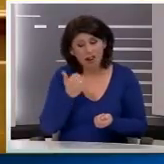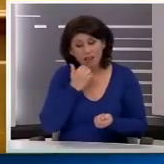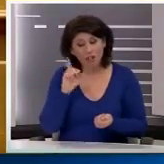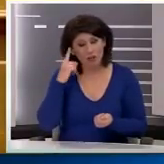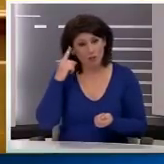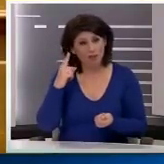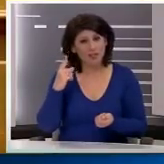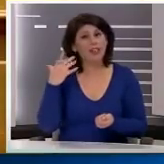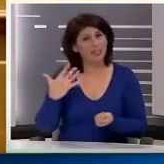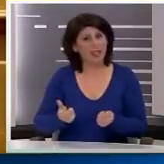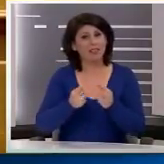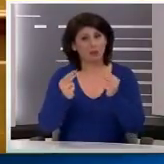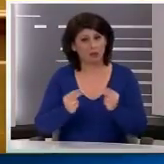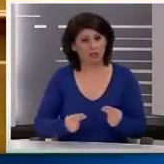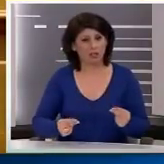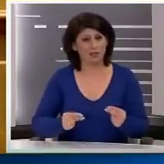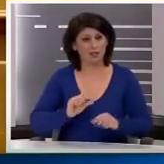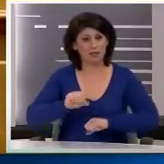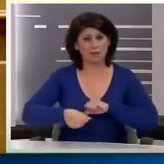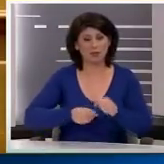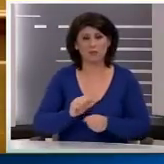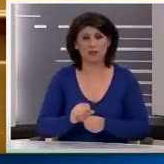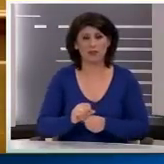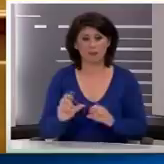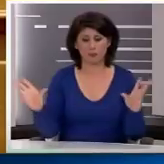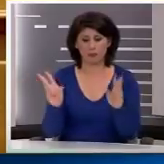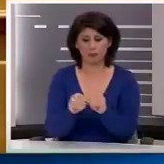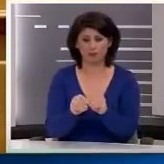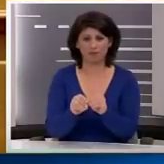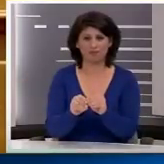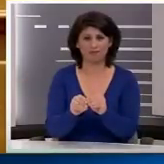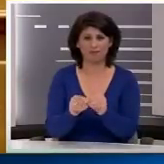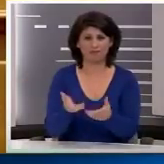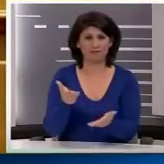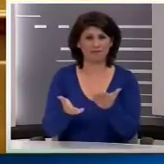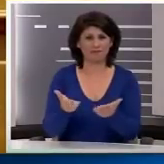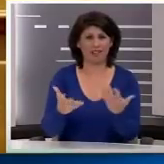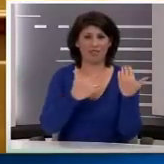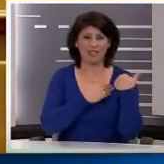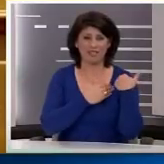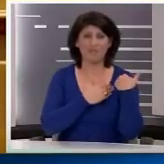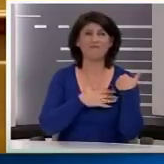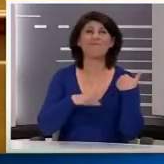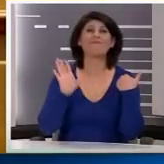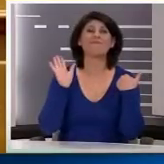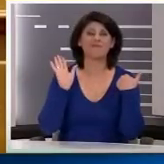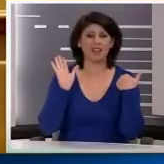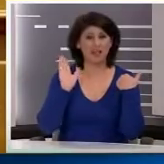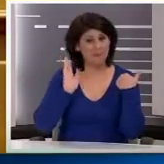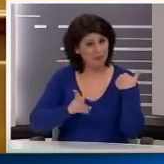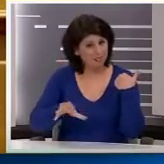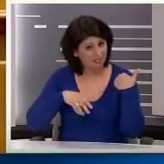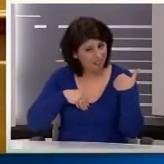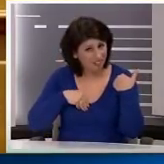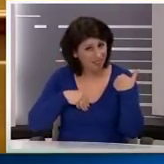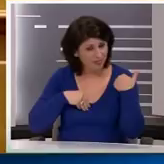να πιάσει τόπο η προσπάθεια συμψηφισμού ευθυνών. Αν νομίζετε ότι μπορεί να πείσετε